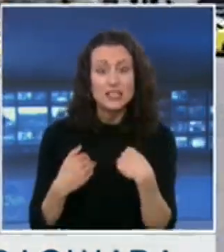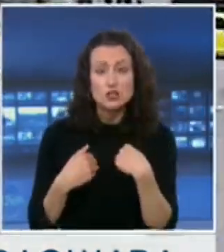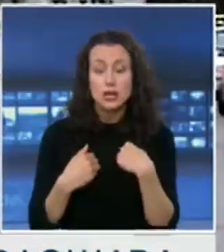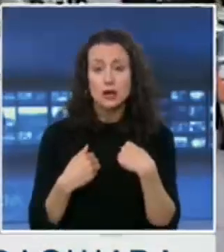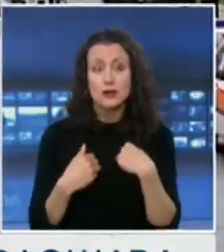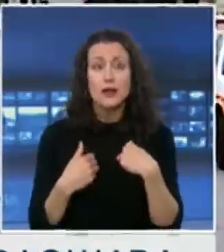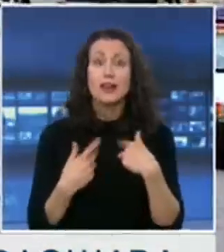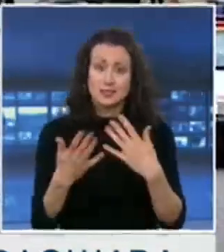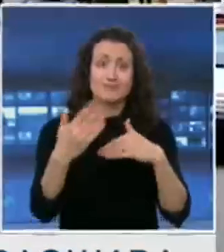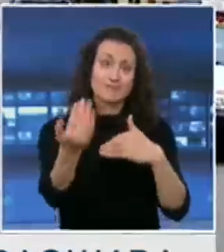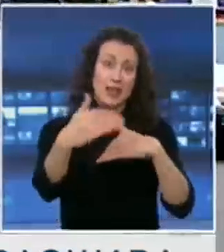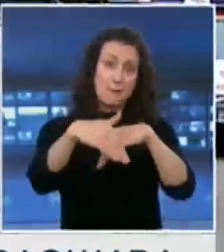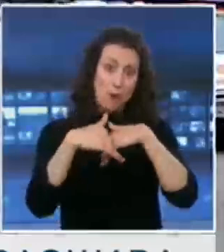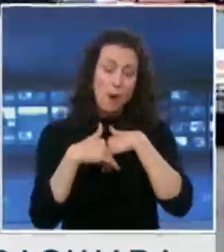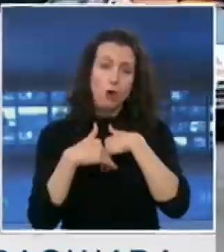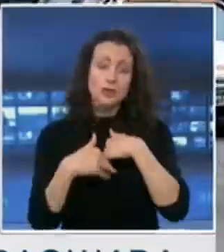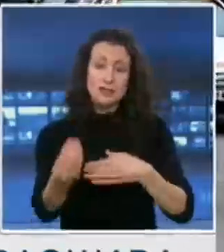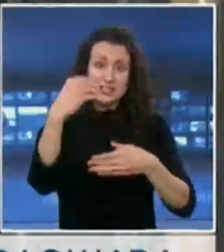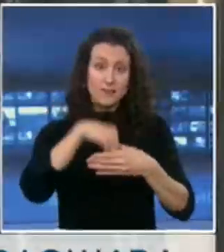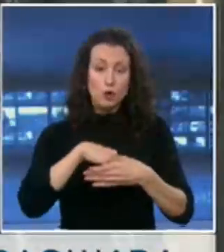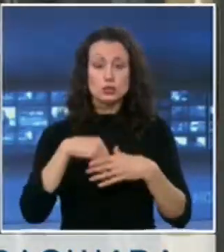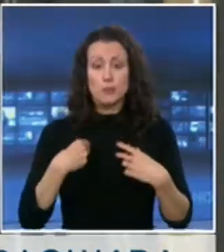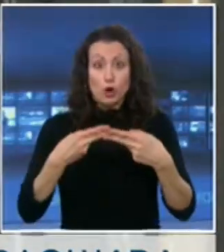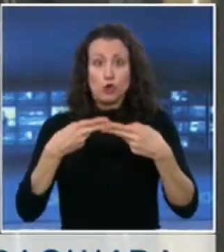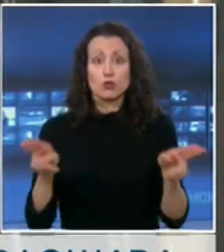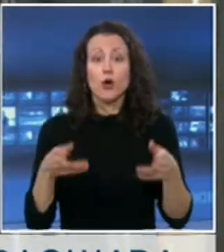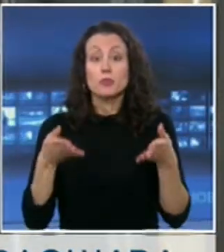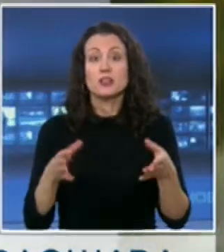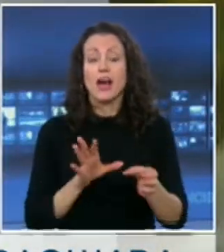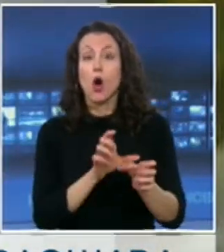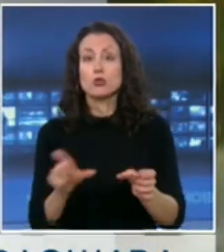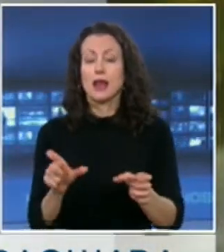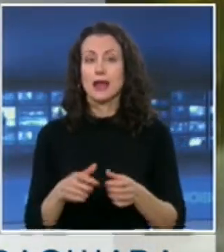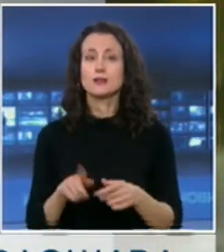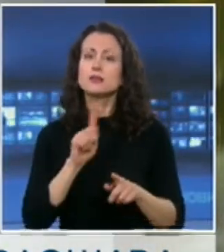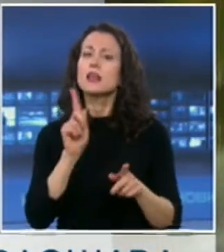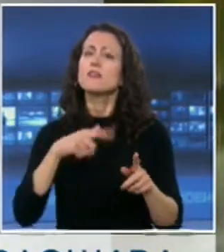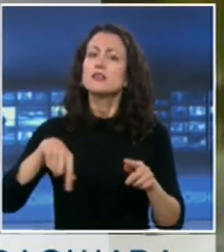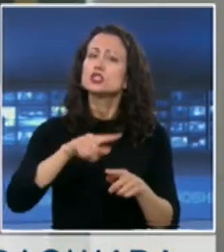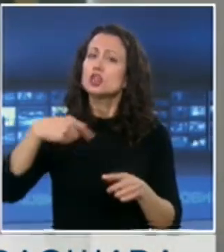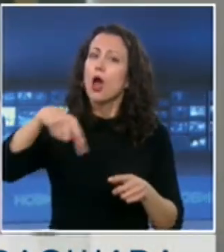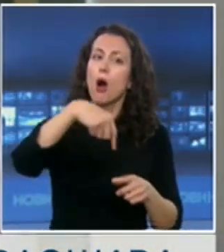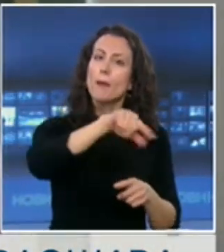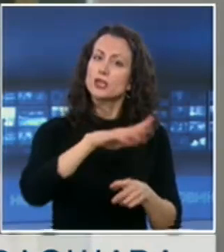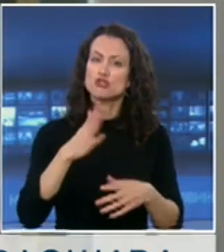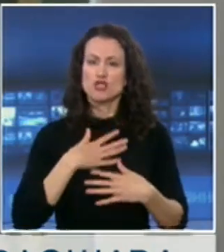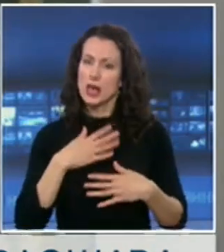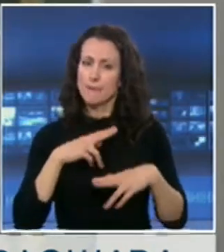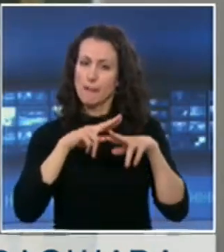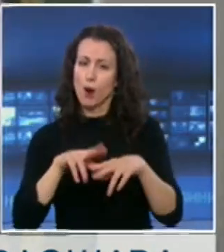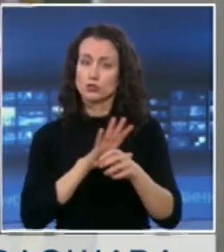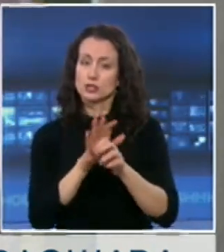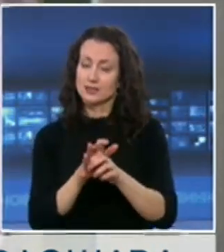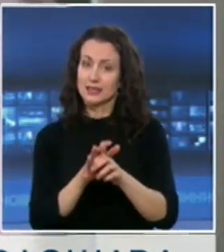включат, за да може да бъде разкрито това отделение. Не във всички области ще се обособяват чисти болници и такива, в които ще се лекуват